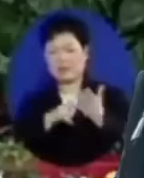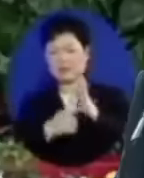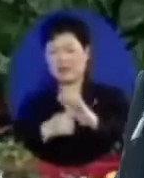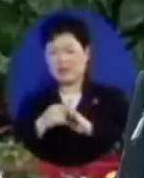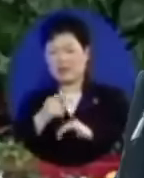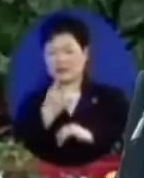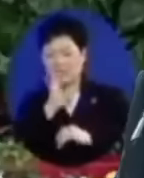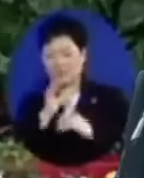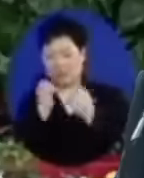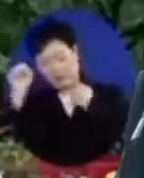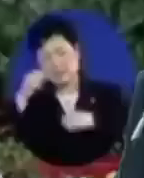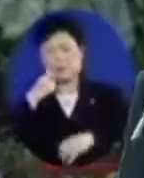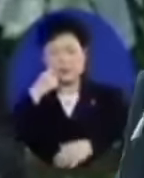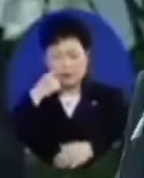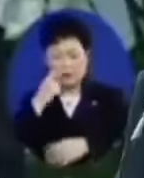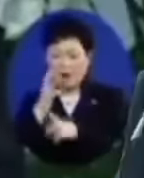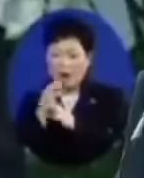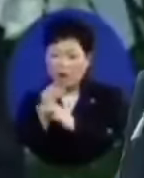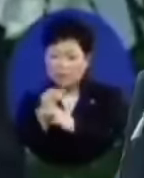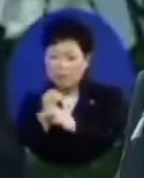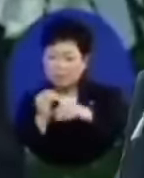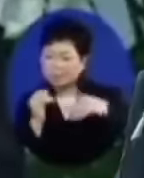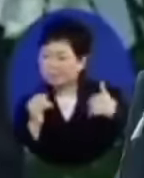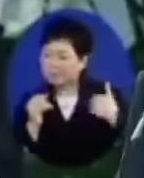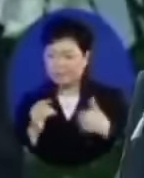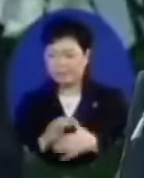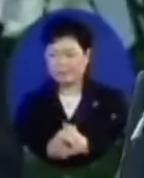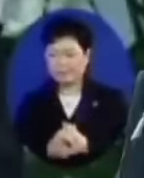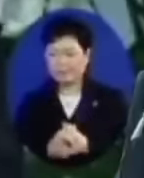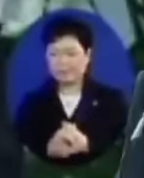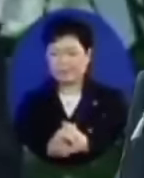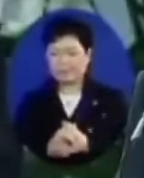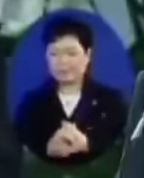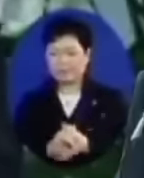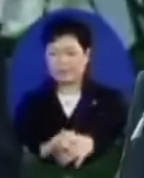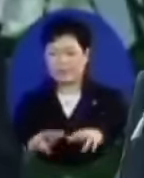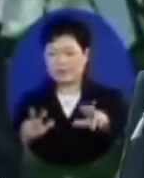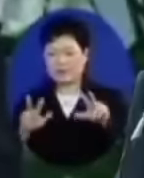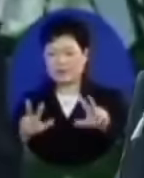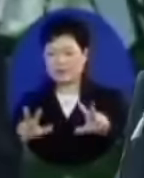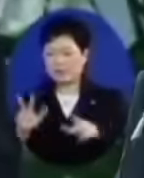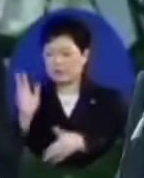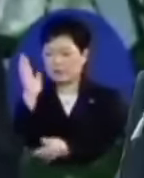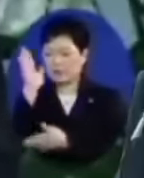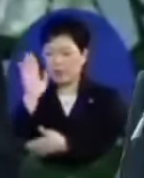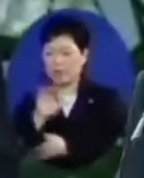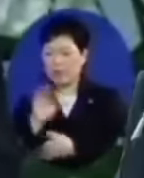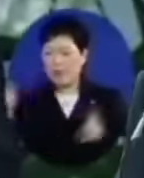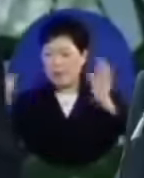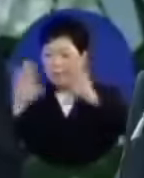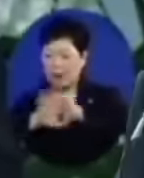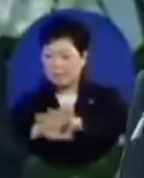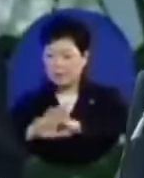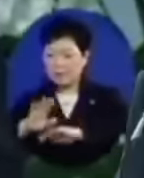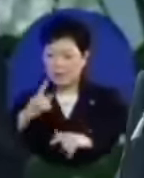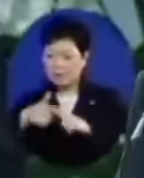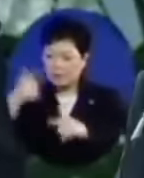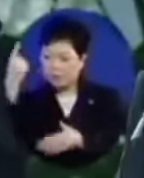못하리라. 언제 올지 알지 못해요. 오늘 제가 이 설교하는데 오늘 저녁에 주님 오실는지 몰라요.